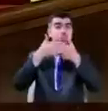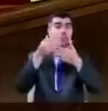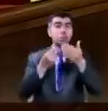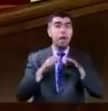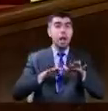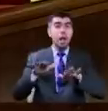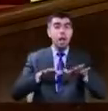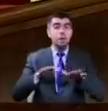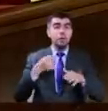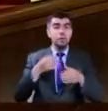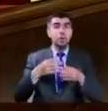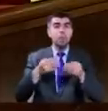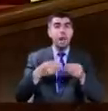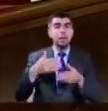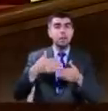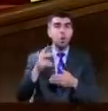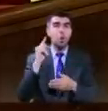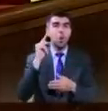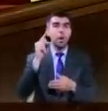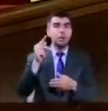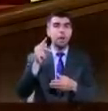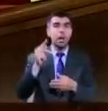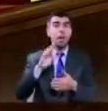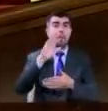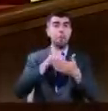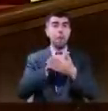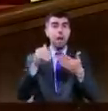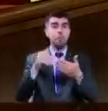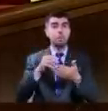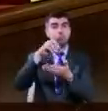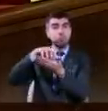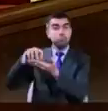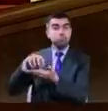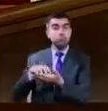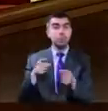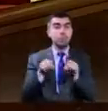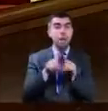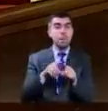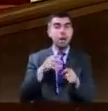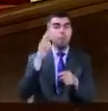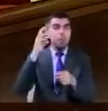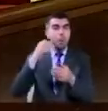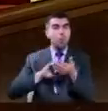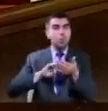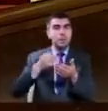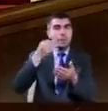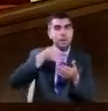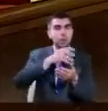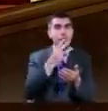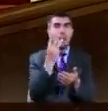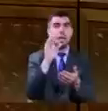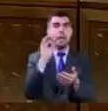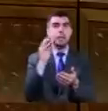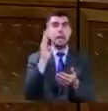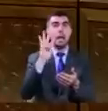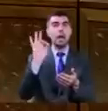أكادير وقلعة السرغنة والقنيطرة، وبرمجت إحداث مصالح جديدة مندمجة للصحة العقلية بطاقة إيوائية من 30 إلى 40